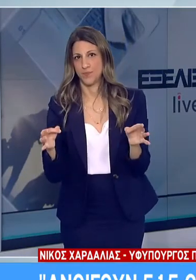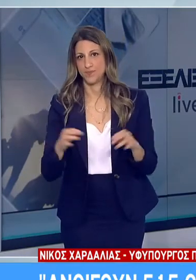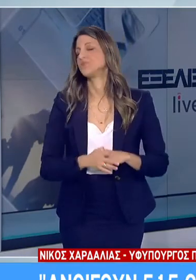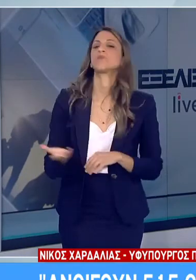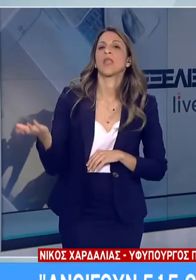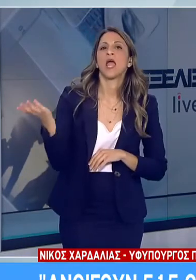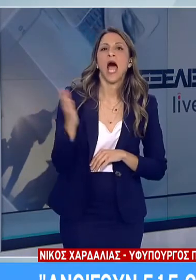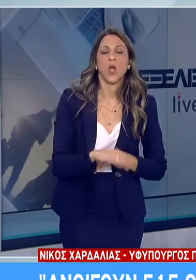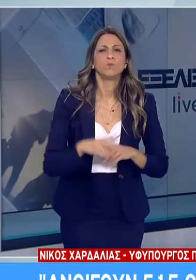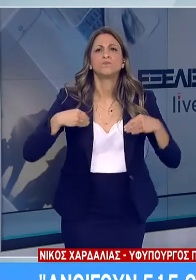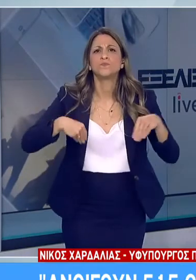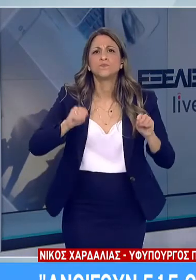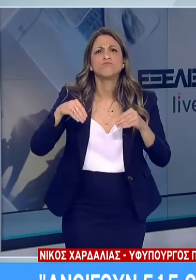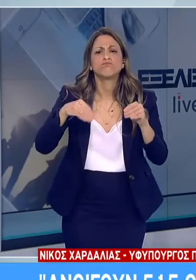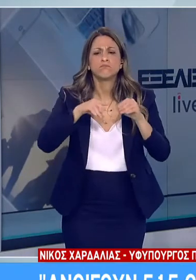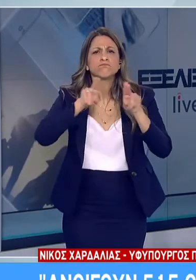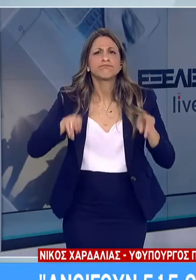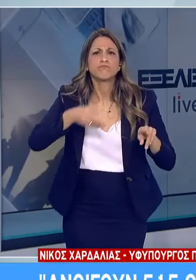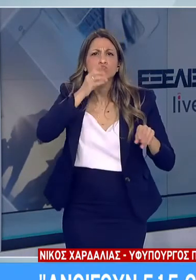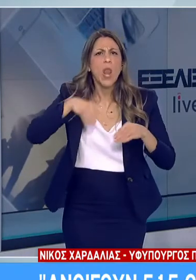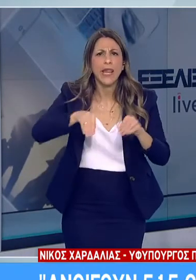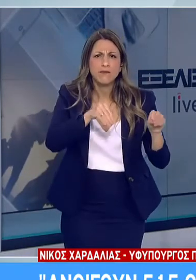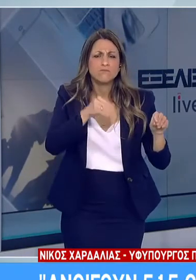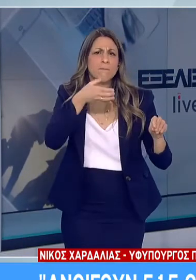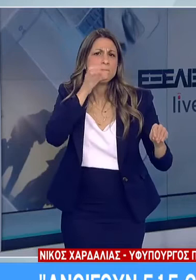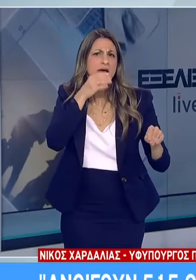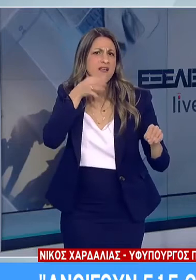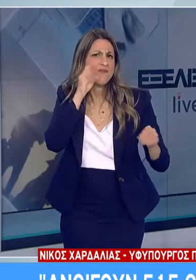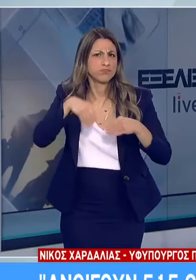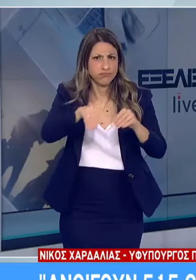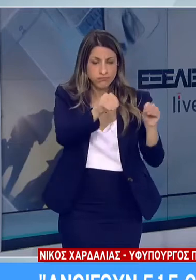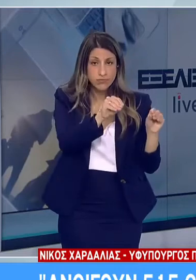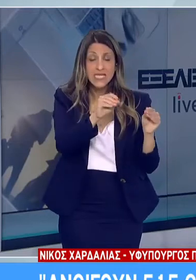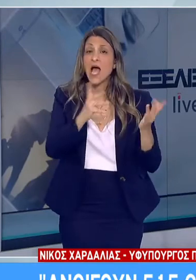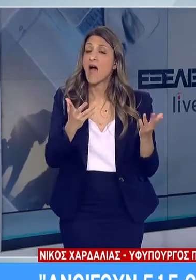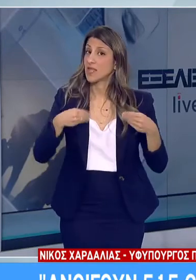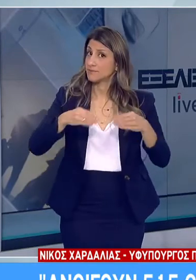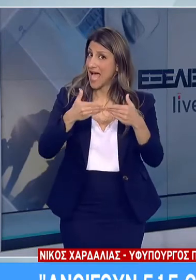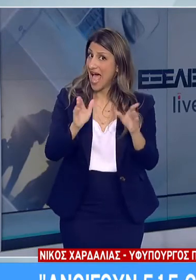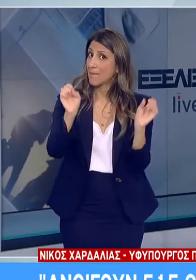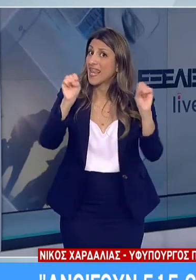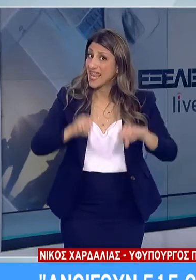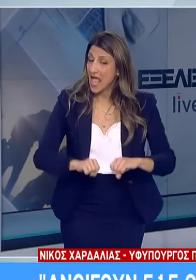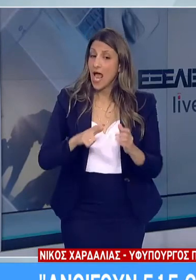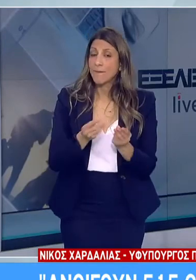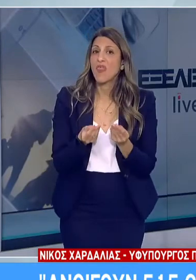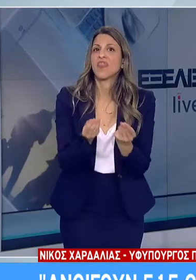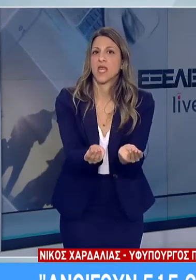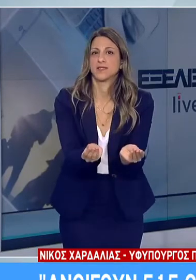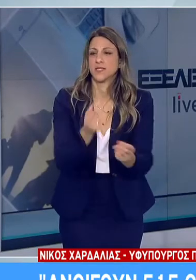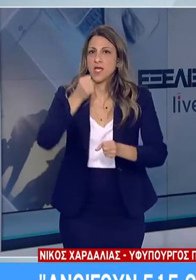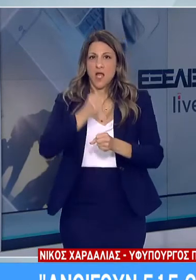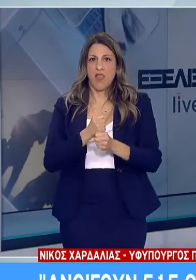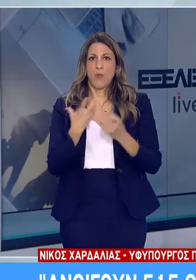Ήτη, Κηλικία, αναψυκτήρια, καφέ, μπαρ, λειτουργούν αποκλειστικά με διάθεση προϊόντων σε πακέτο take-away. Τα προϊόντα